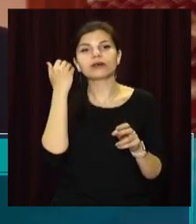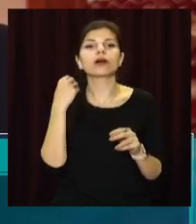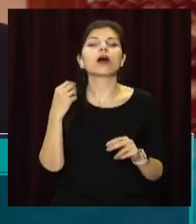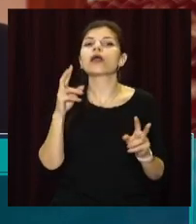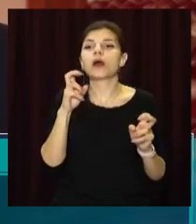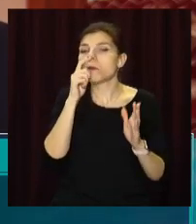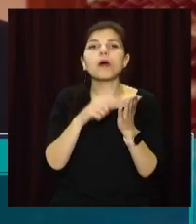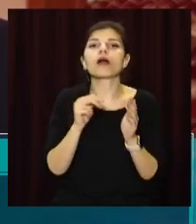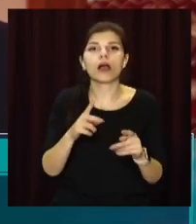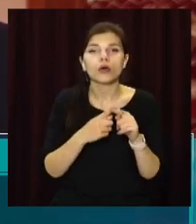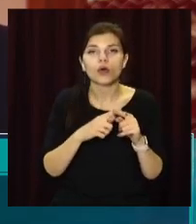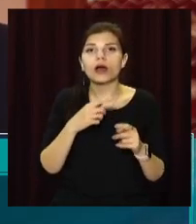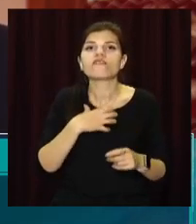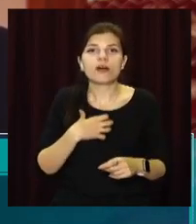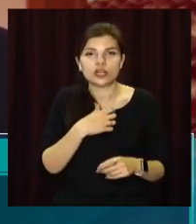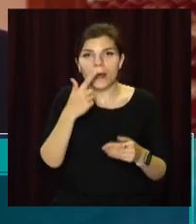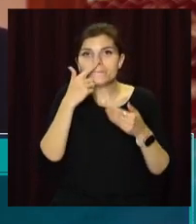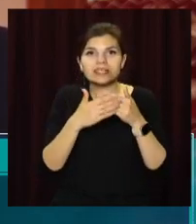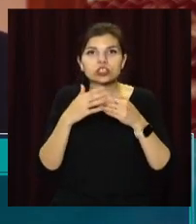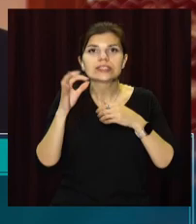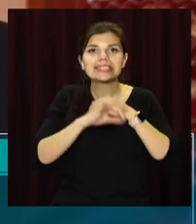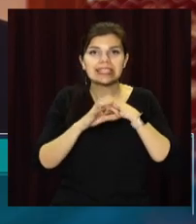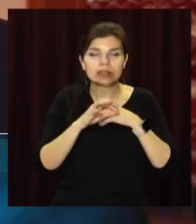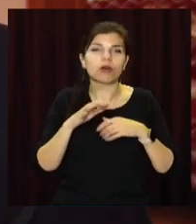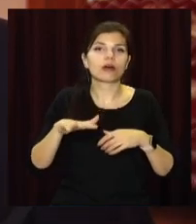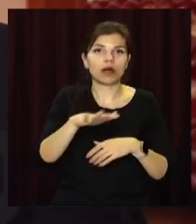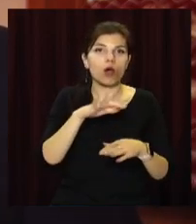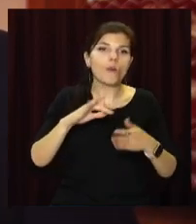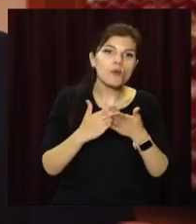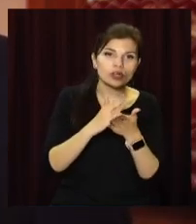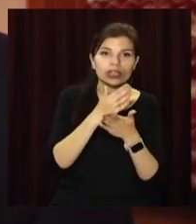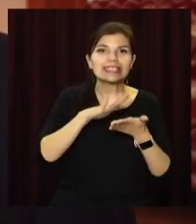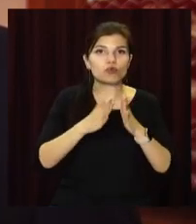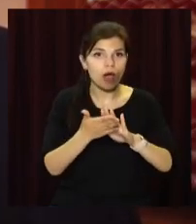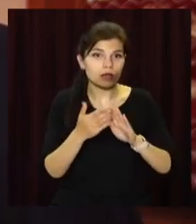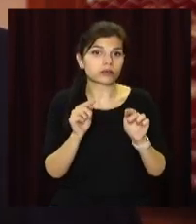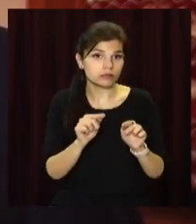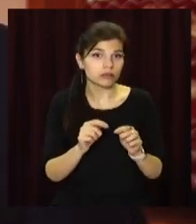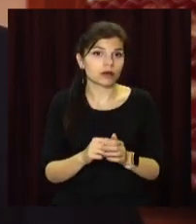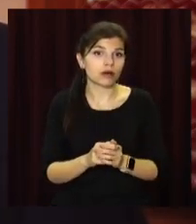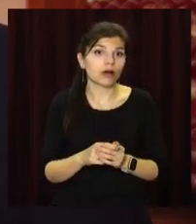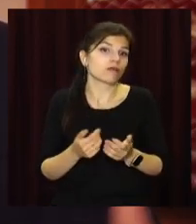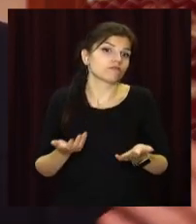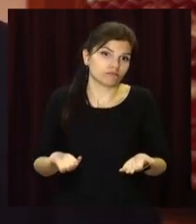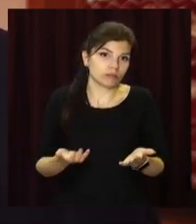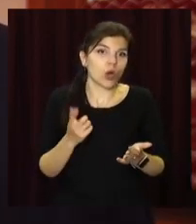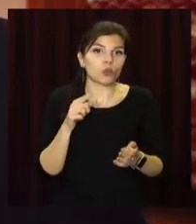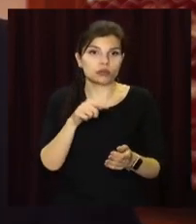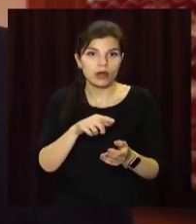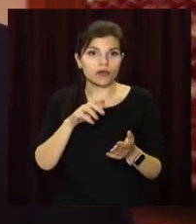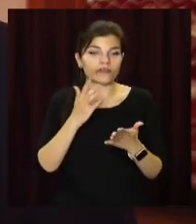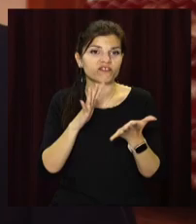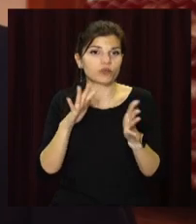близькосхідного регіону у сучасній геополітичній ситуації. Адже там відбувається значна кількість